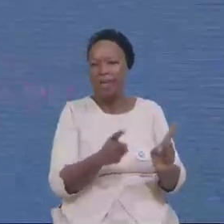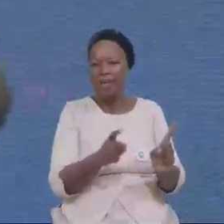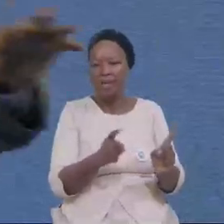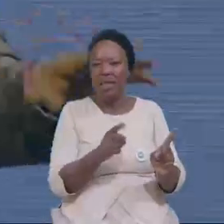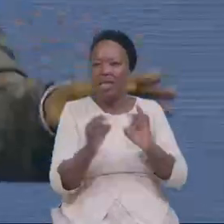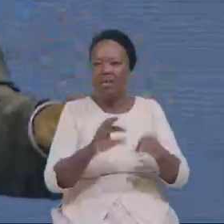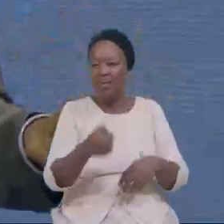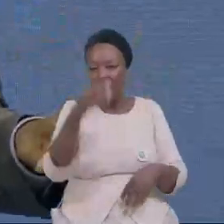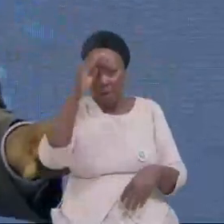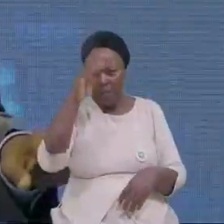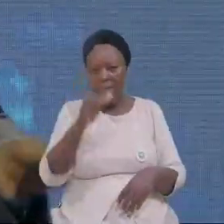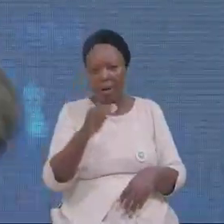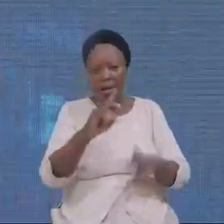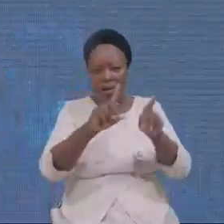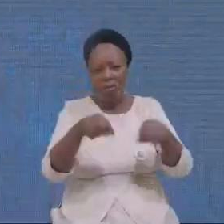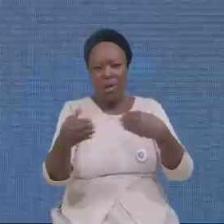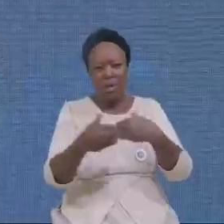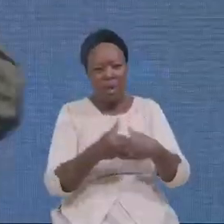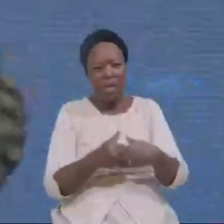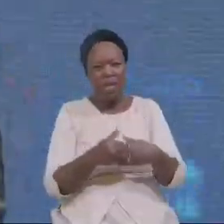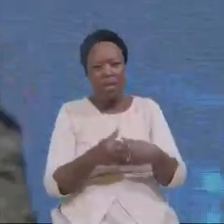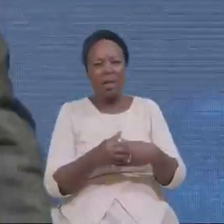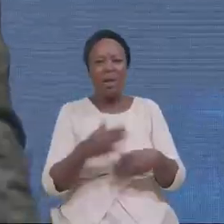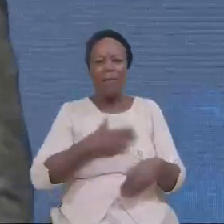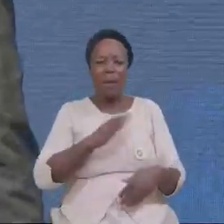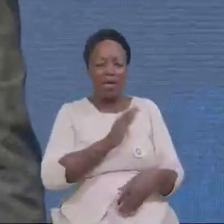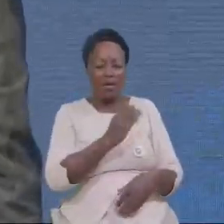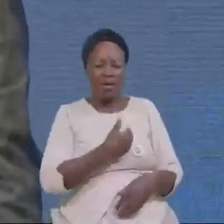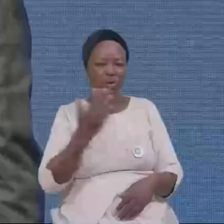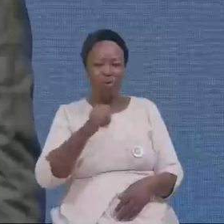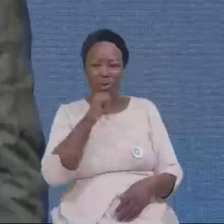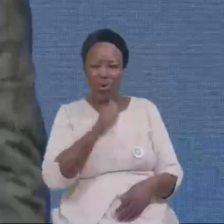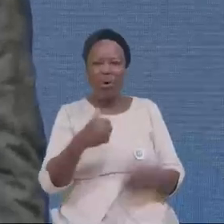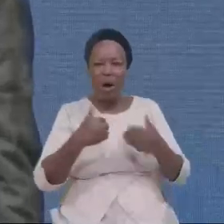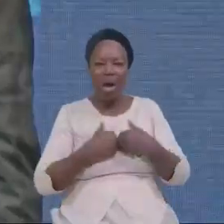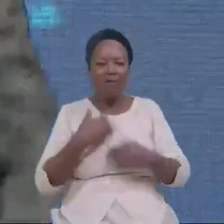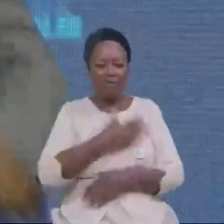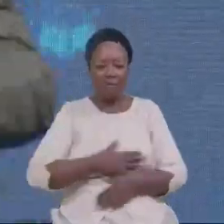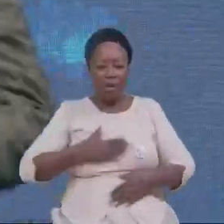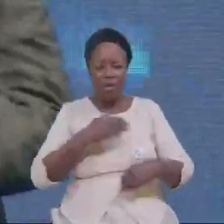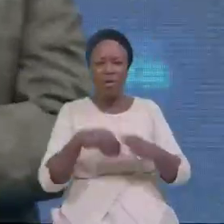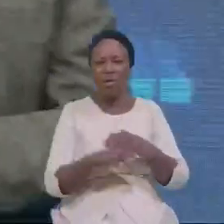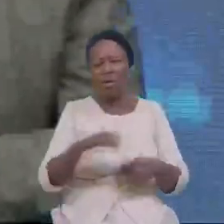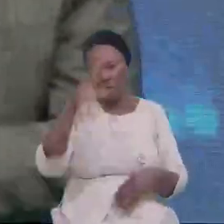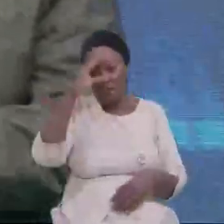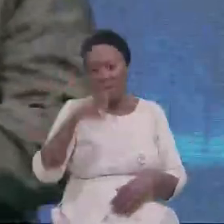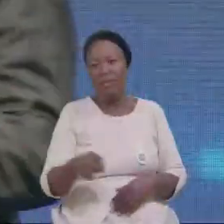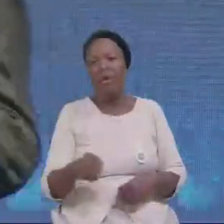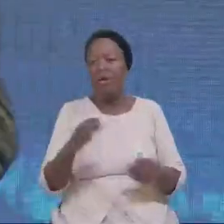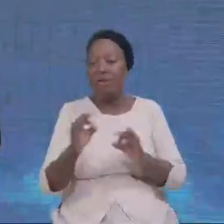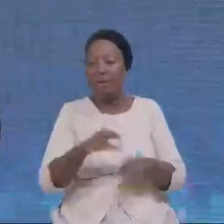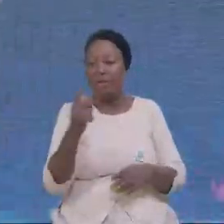si quelqu'un se retire, mon âme ne prend pas plaisir en lui. Si quelqu'un dit